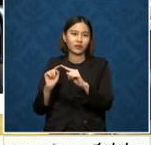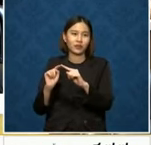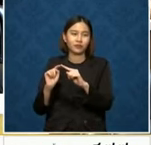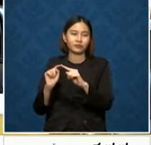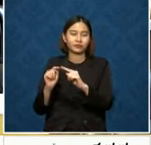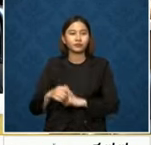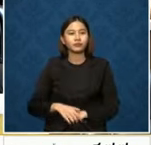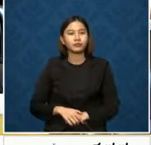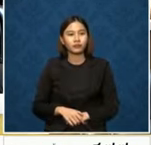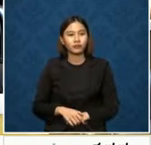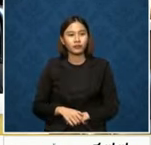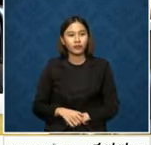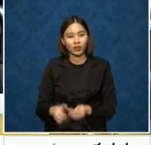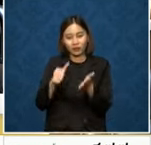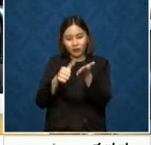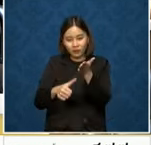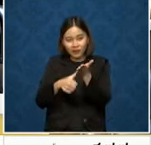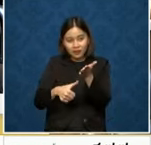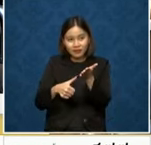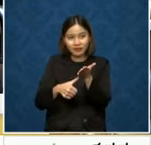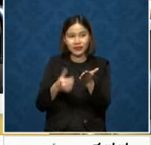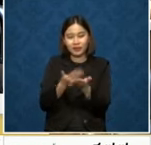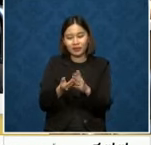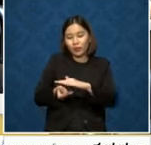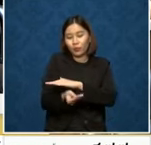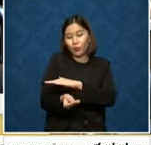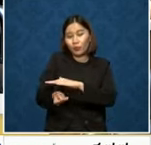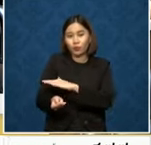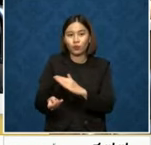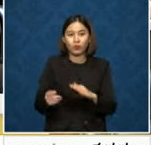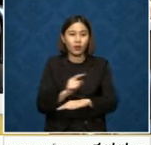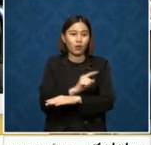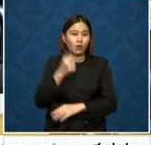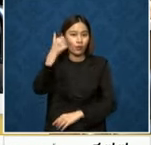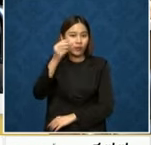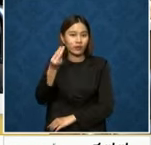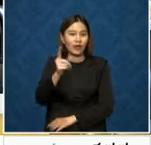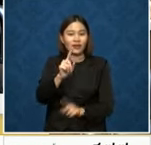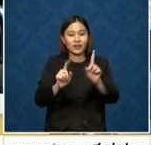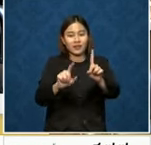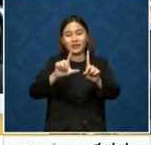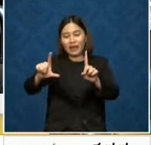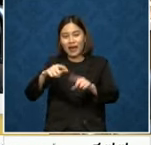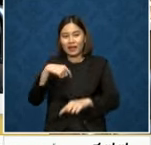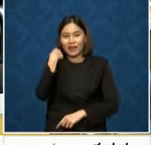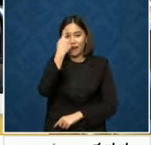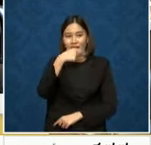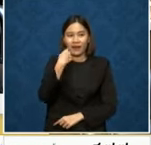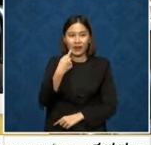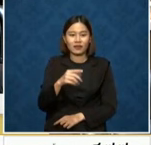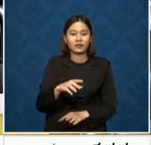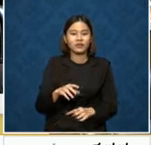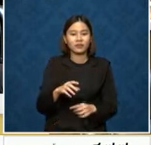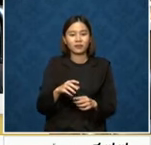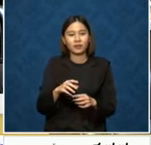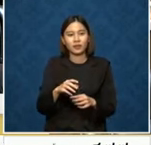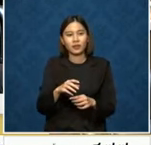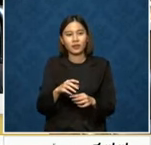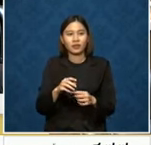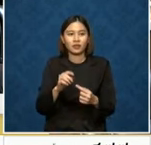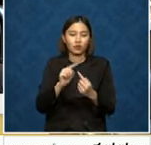าภาษีค่าเสียใต้โต๊ะวันละล้านต่อบ่อนถ้าคนไหนตีตัวเด็กก็ 500,000